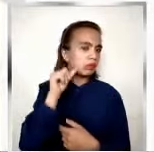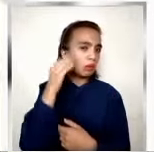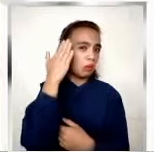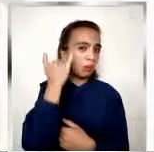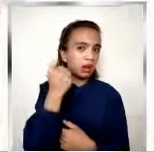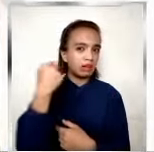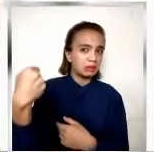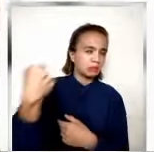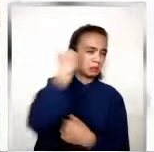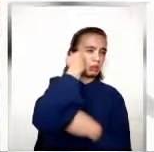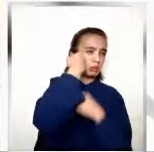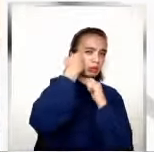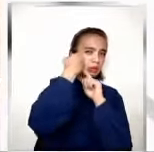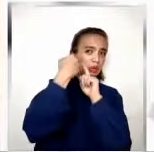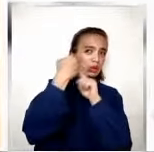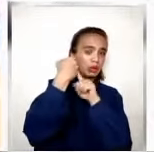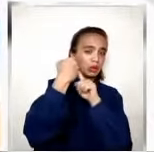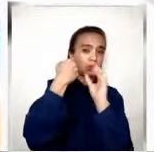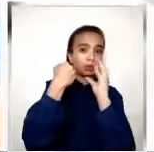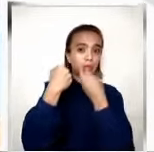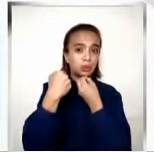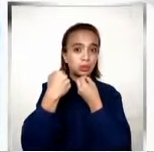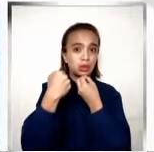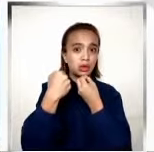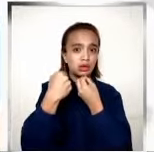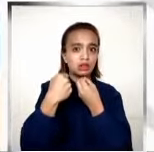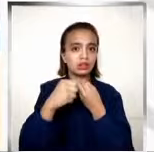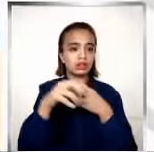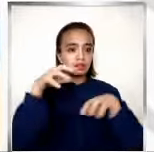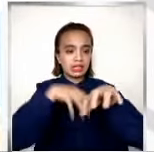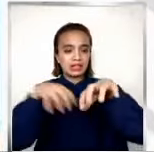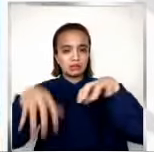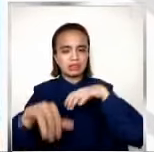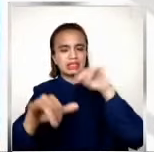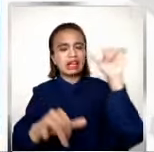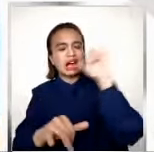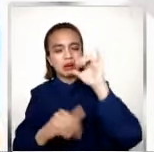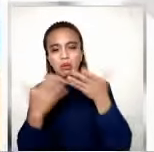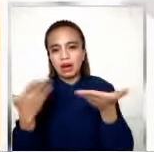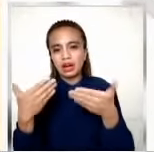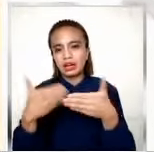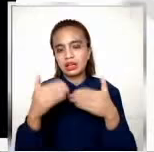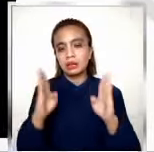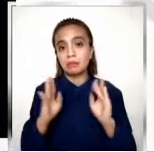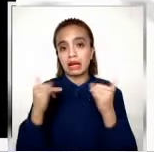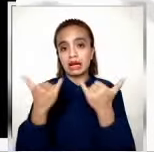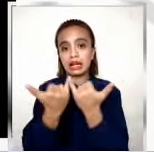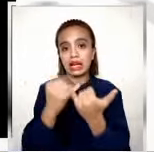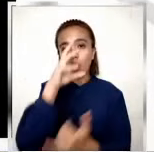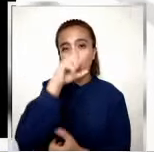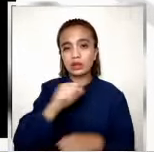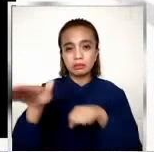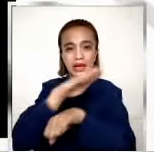mga nagiinumang kapitbahay sa barangay Lumang Bayan, Occidental Mindoro.